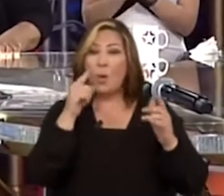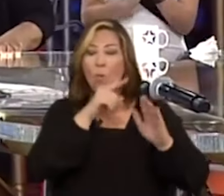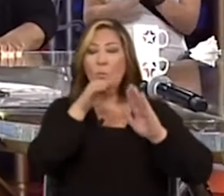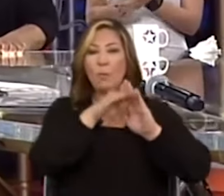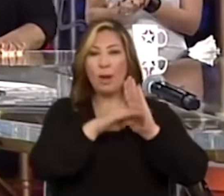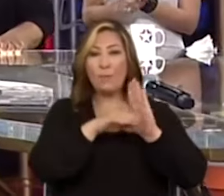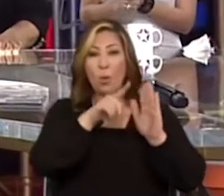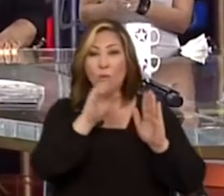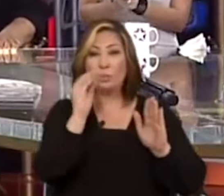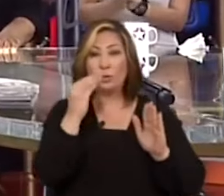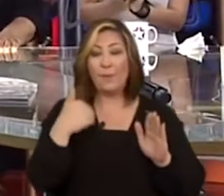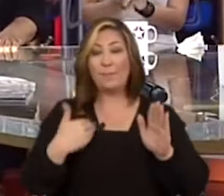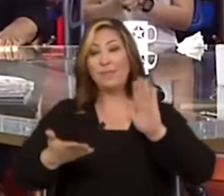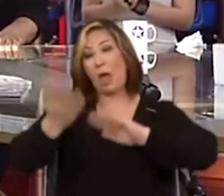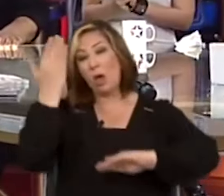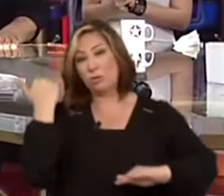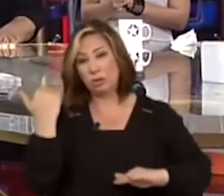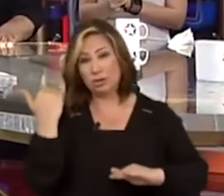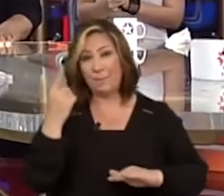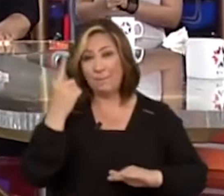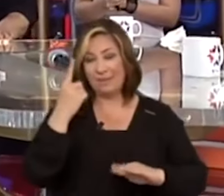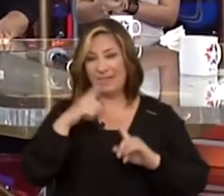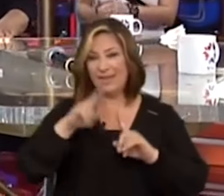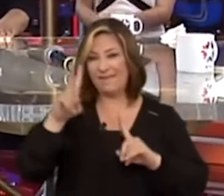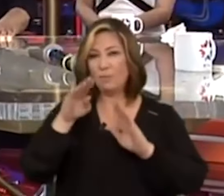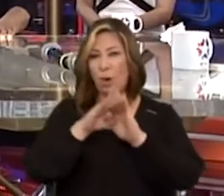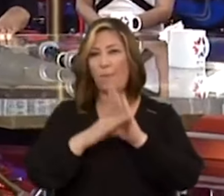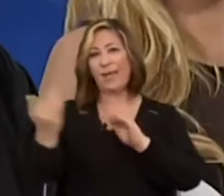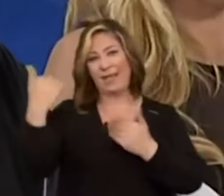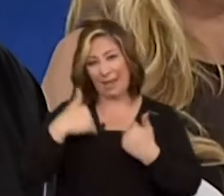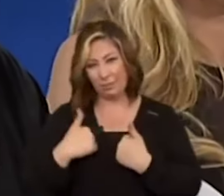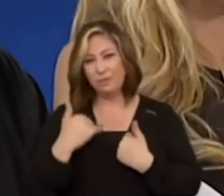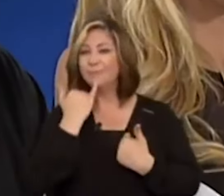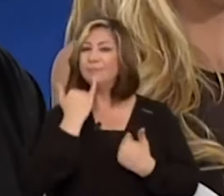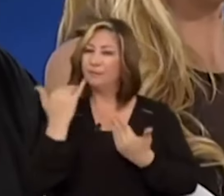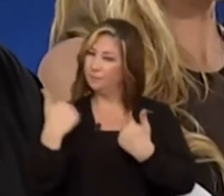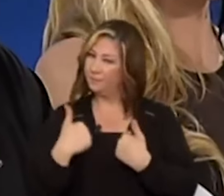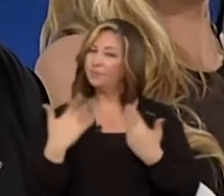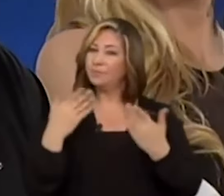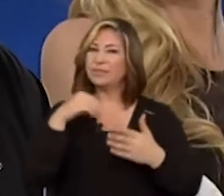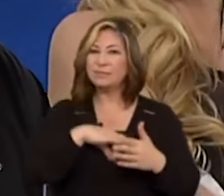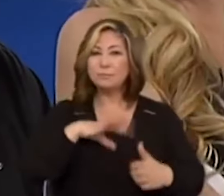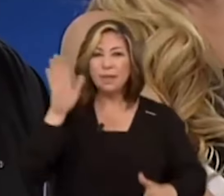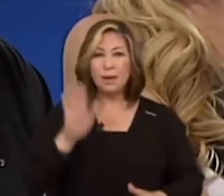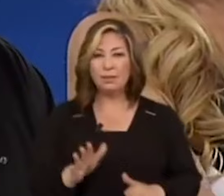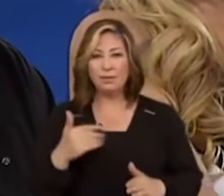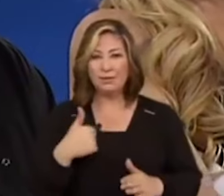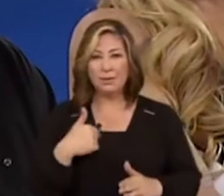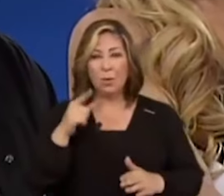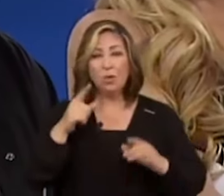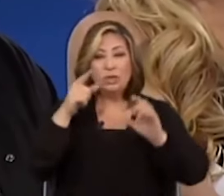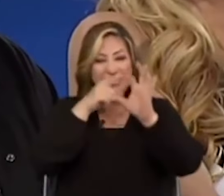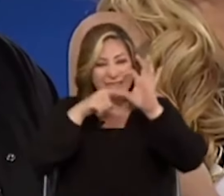programda o çocuk benim daha önce bir kanalda yaptığım programa gelmişti, konuk almıştım. İçimde ukde kaldı.